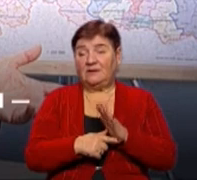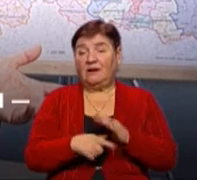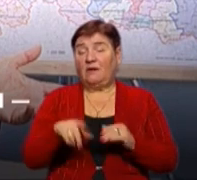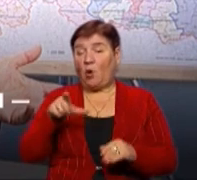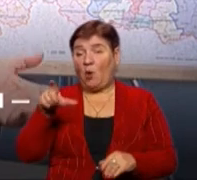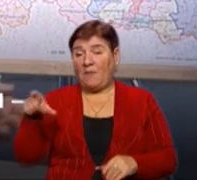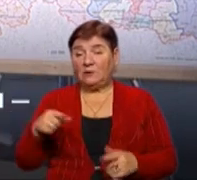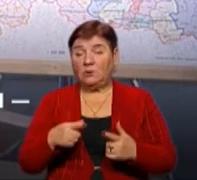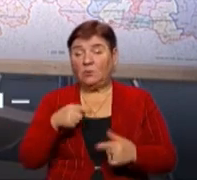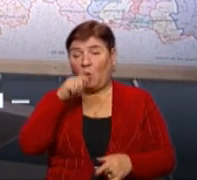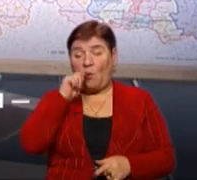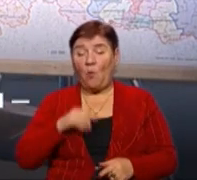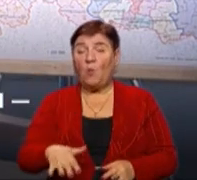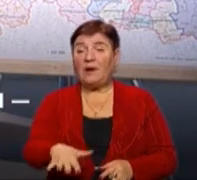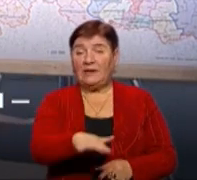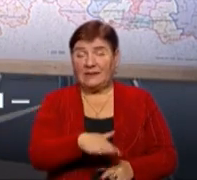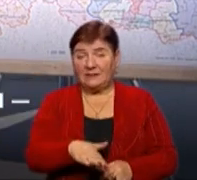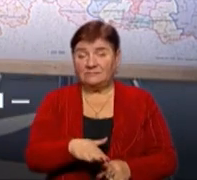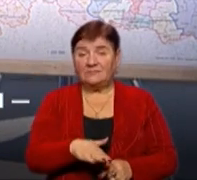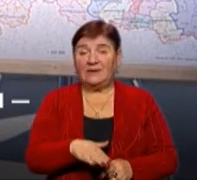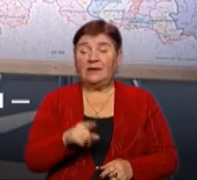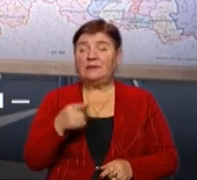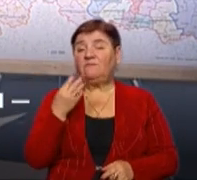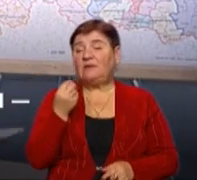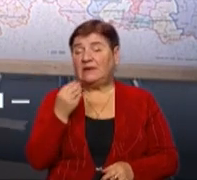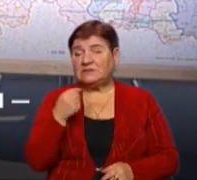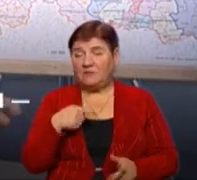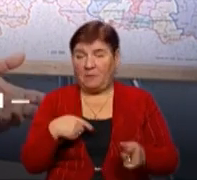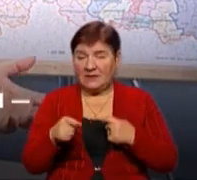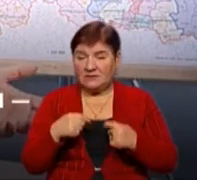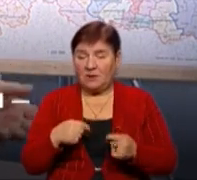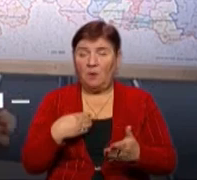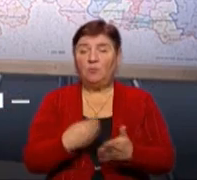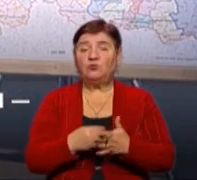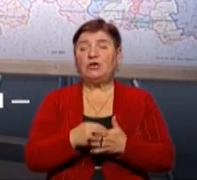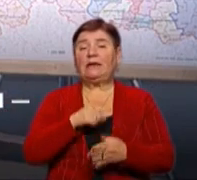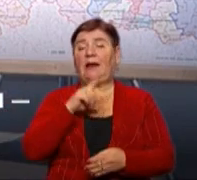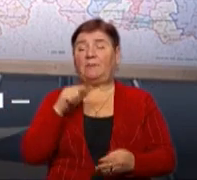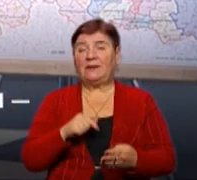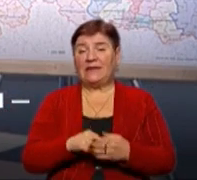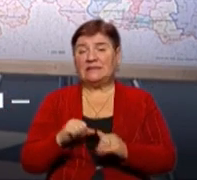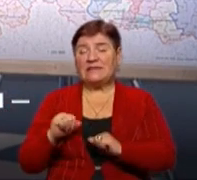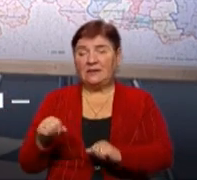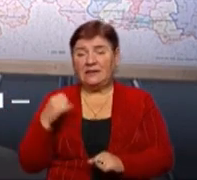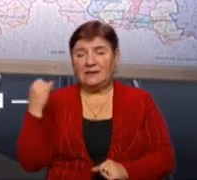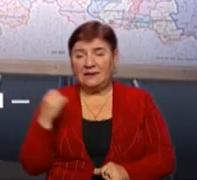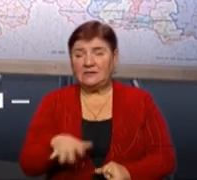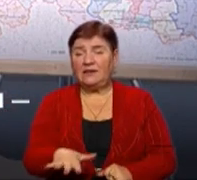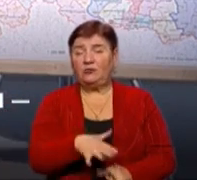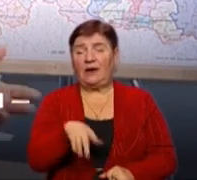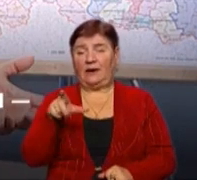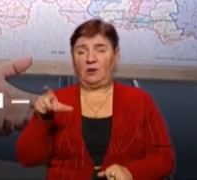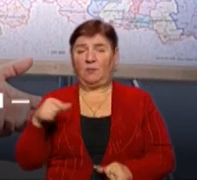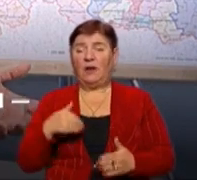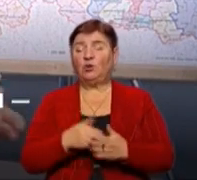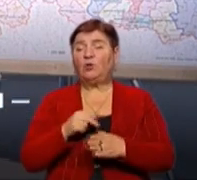фактично громад в Україні. І там від фінансового менеджменту, від бюджетних питань, від захисту інтересів територіальних